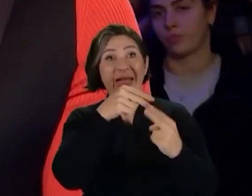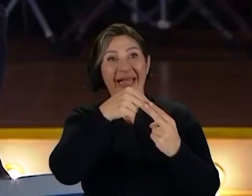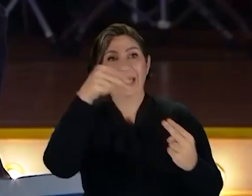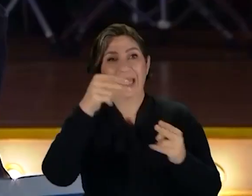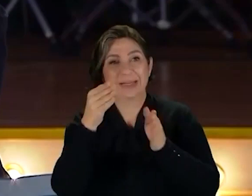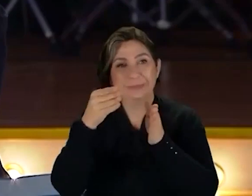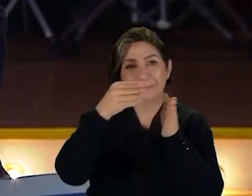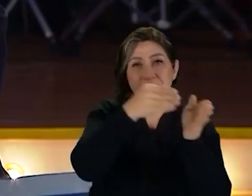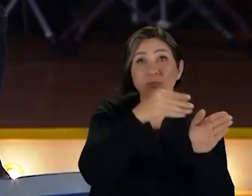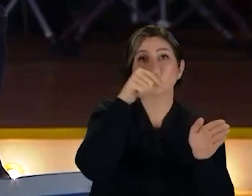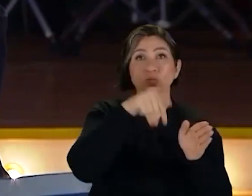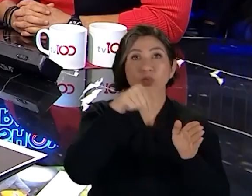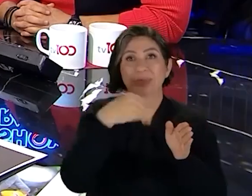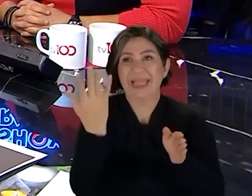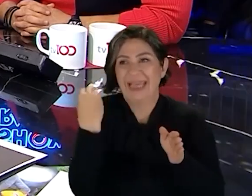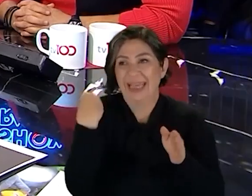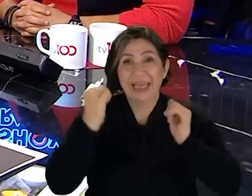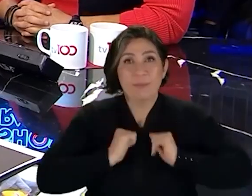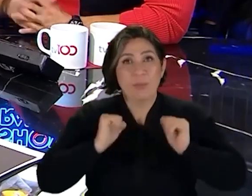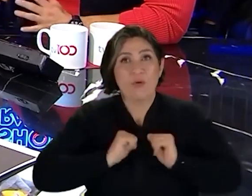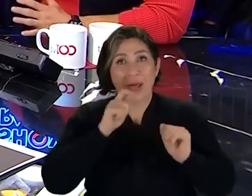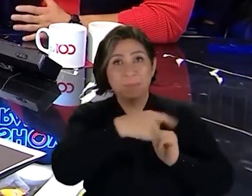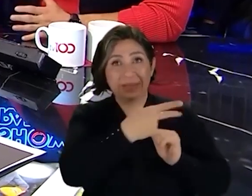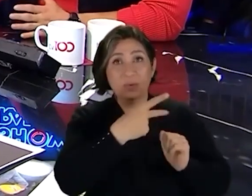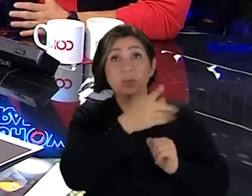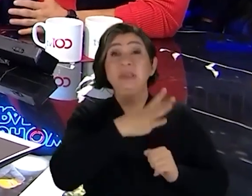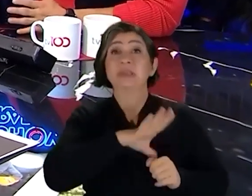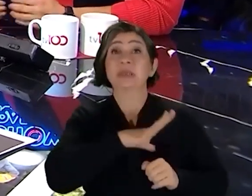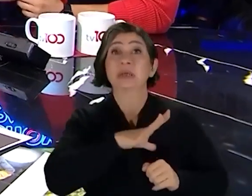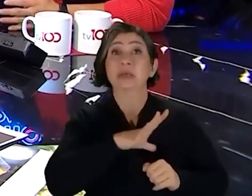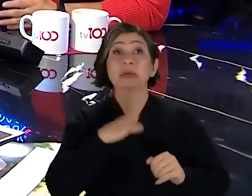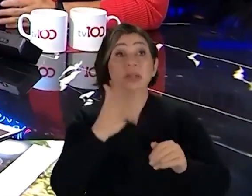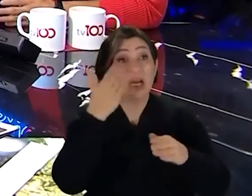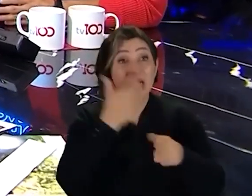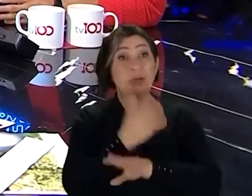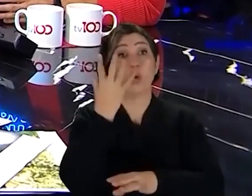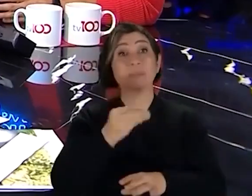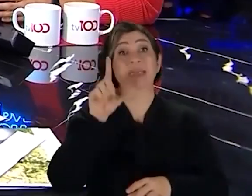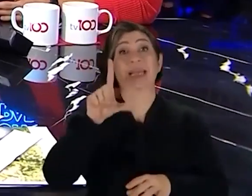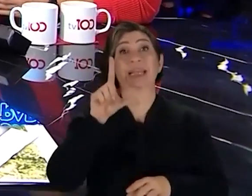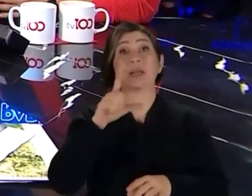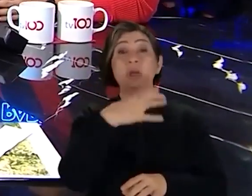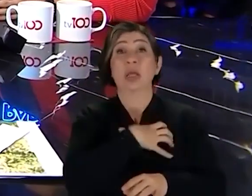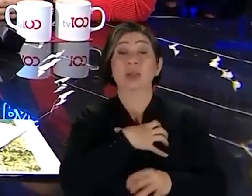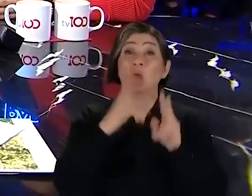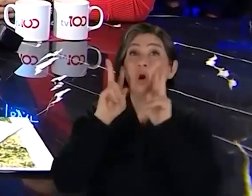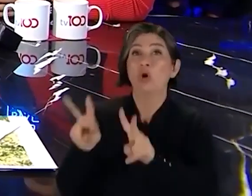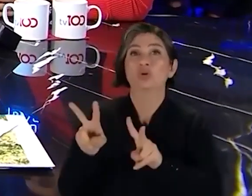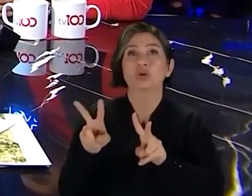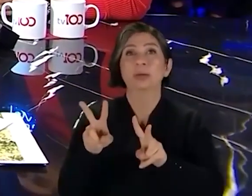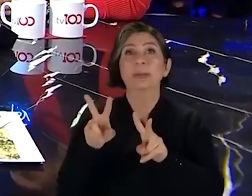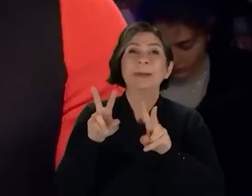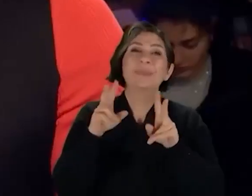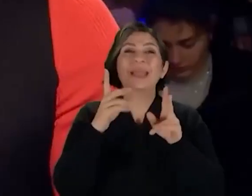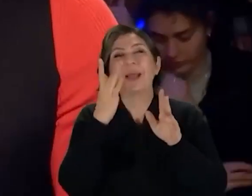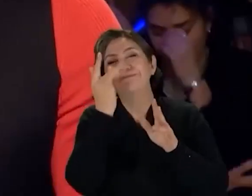hikayesine biraz gireceğiz Bugün daha yeni İdman yaptık ve o istedi yani daha gerçekçi olması gerektiğini kendi de gördü Hani